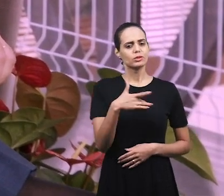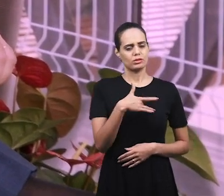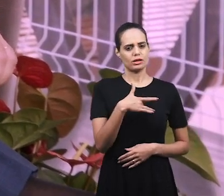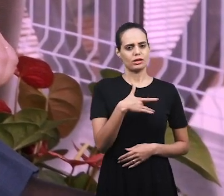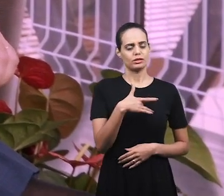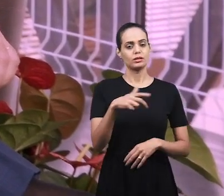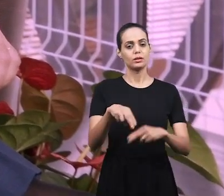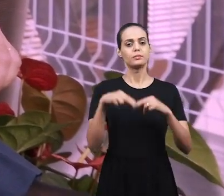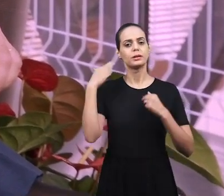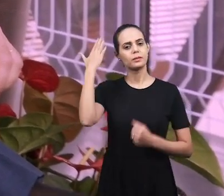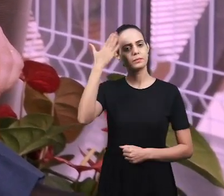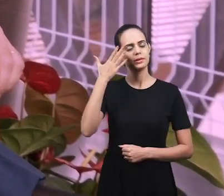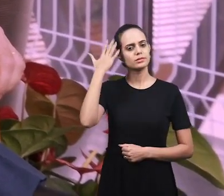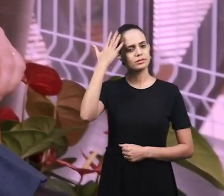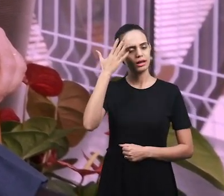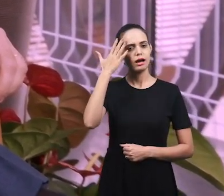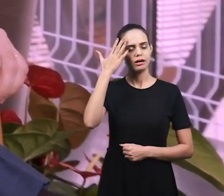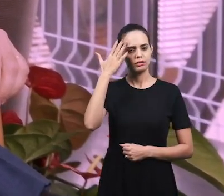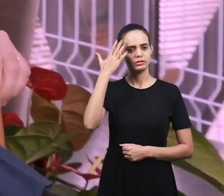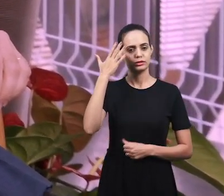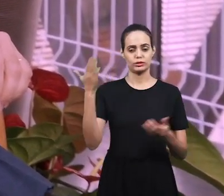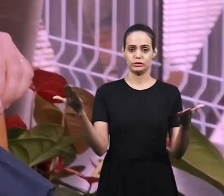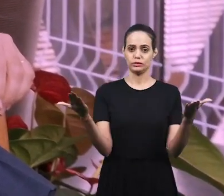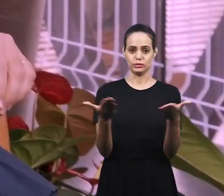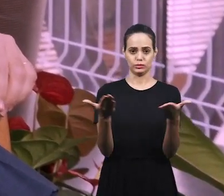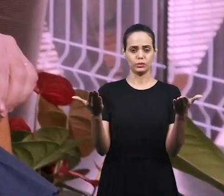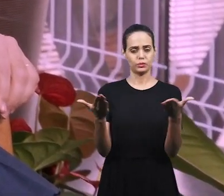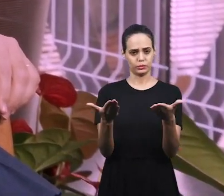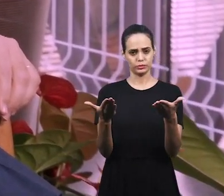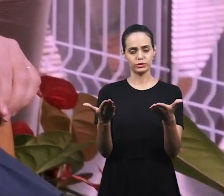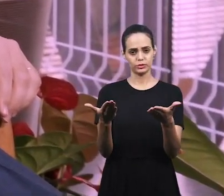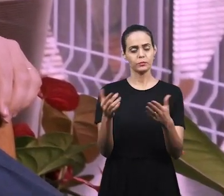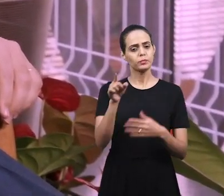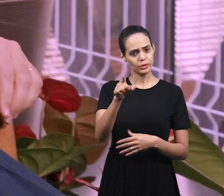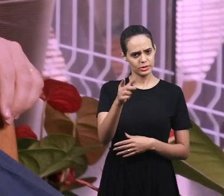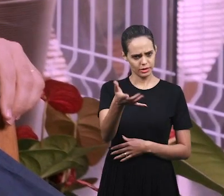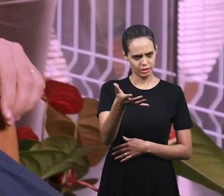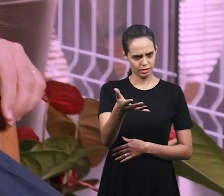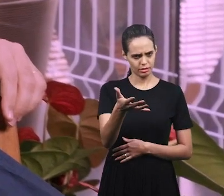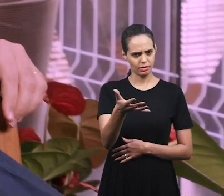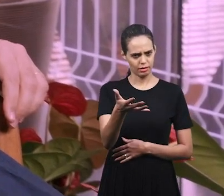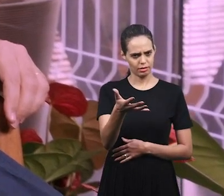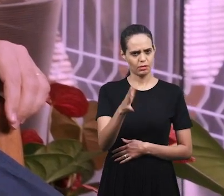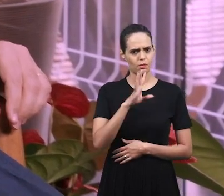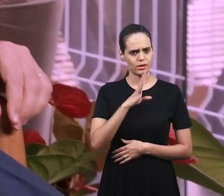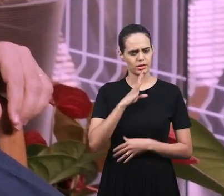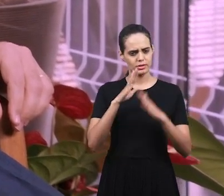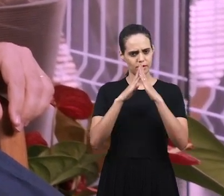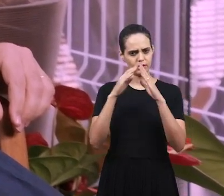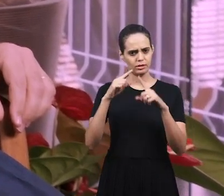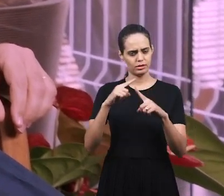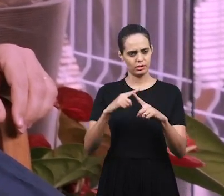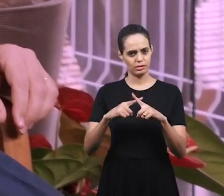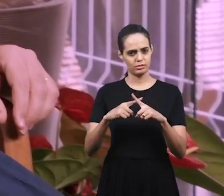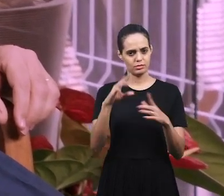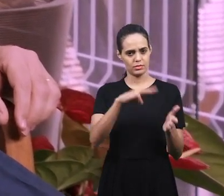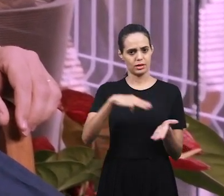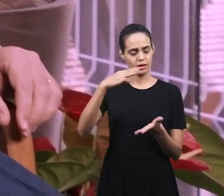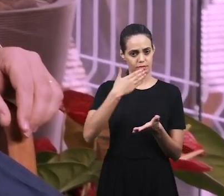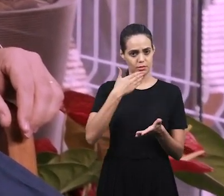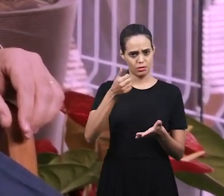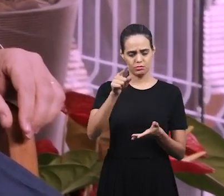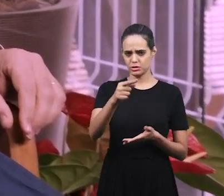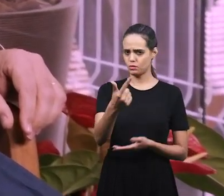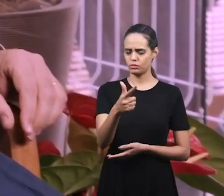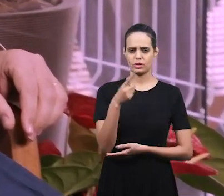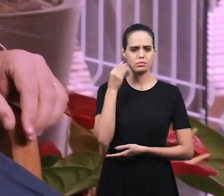Vous avez été touché par le message transmis à travers cette programmation. Vous aimeriez connaître l'Église Maranatha. Vous n'avez